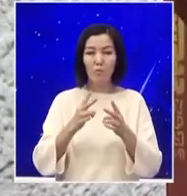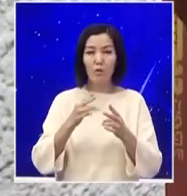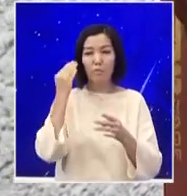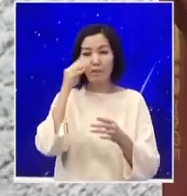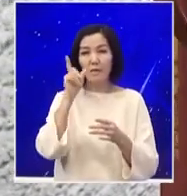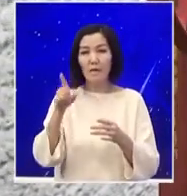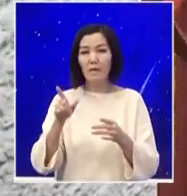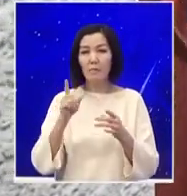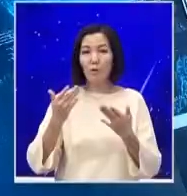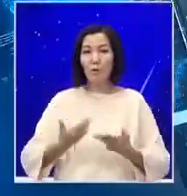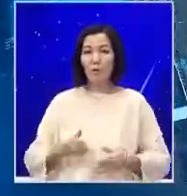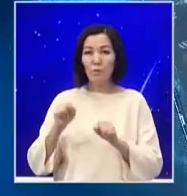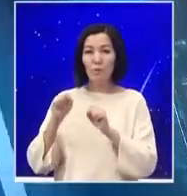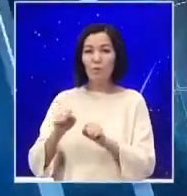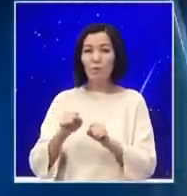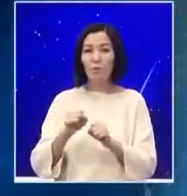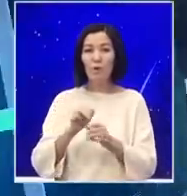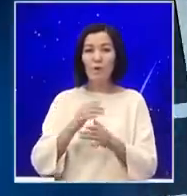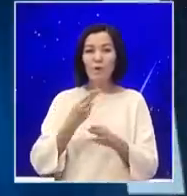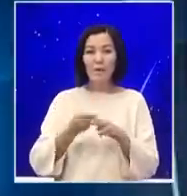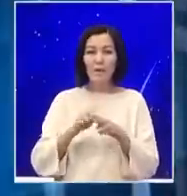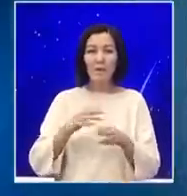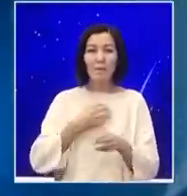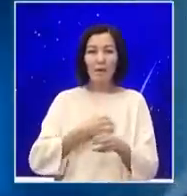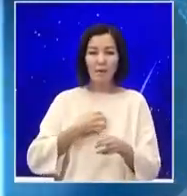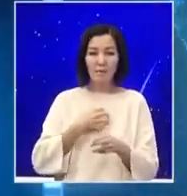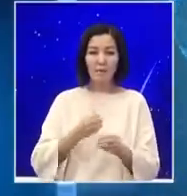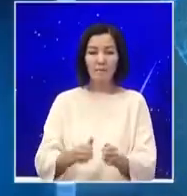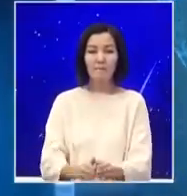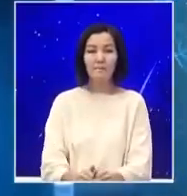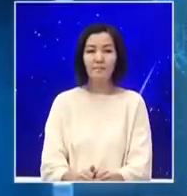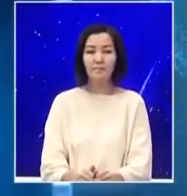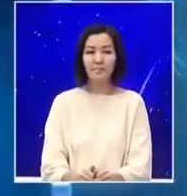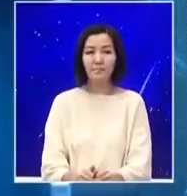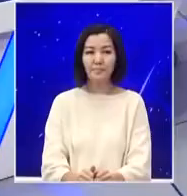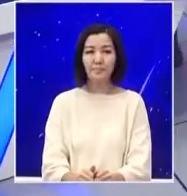керек дейді сала мамандары. Медет Жұмабай, Ержан Дүйсен, Жетісу телеарнасы.